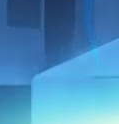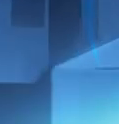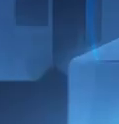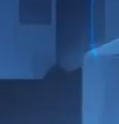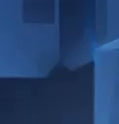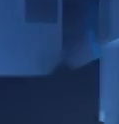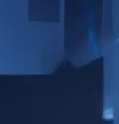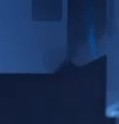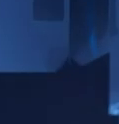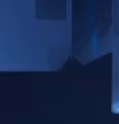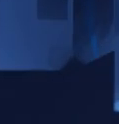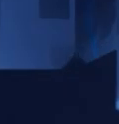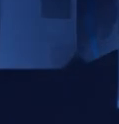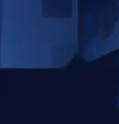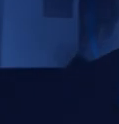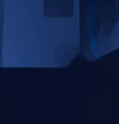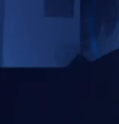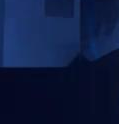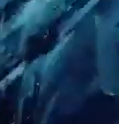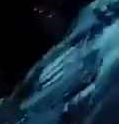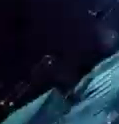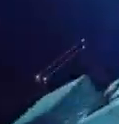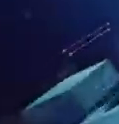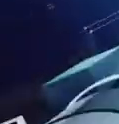Дюсенбек, телеканал ЖТСУ.